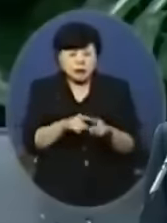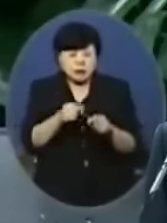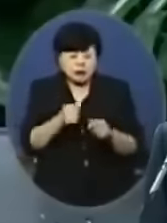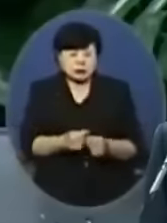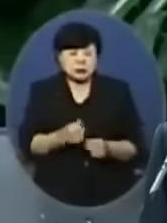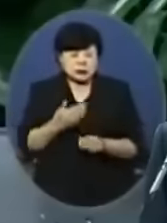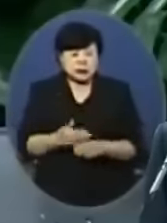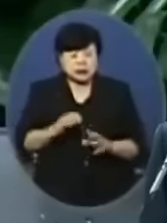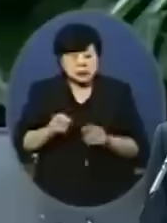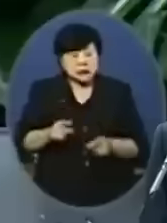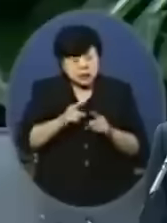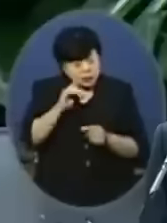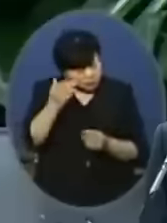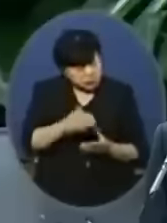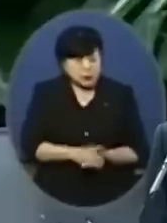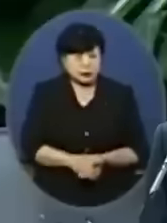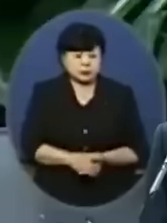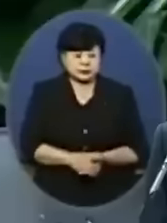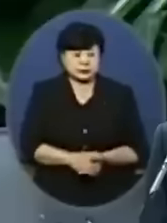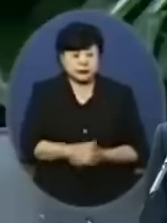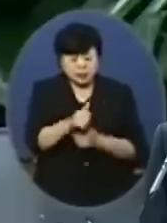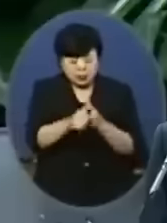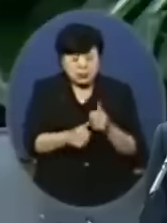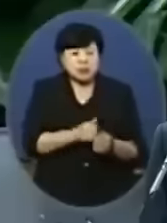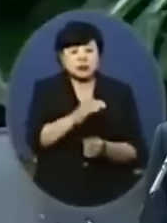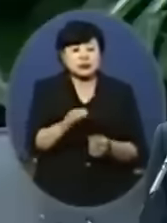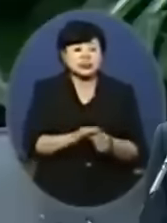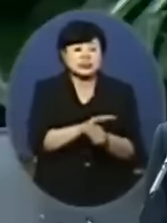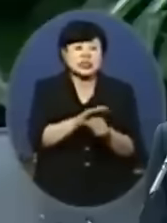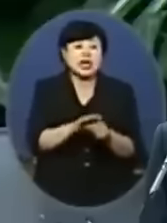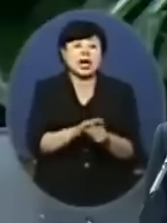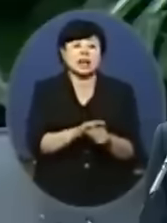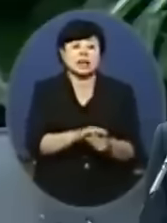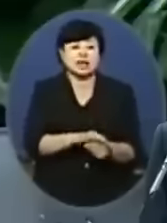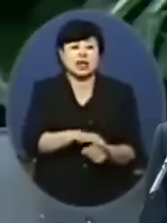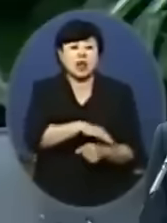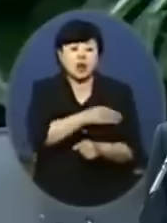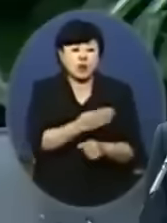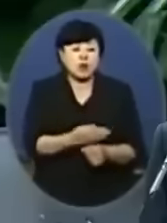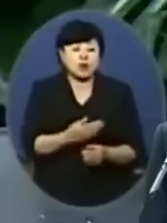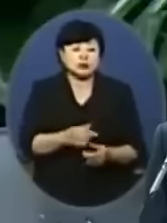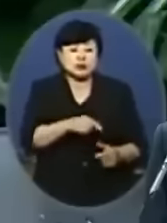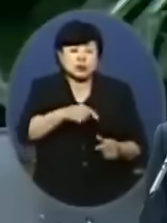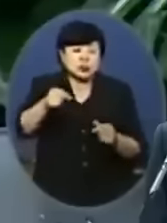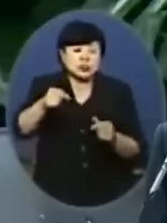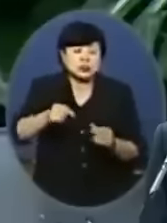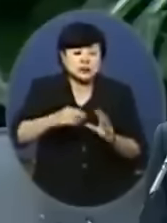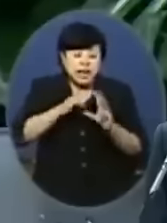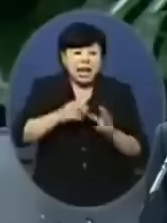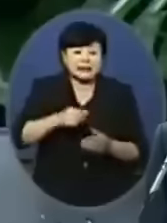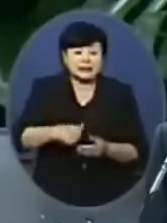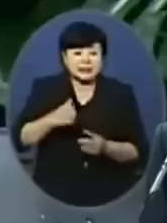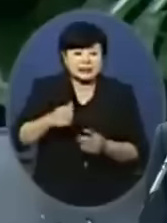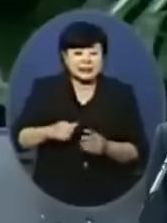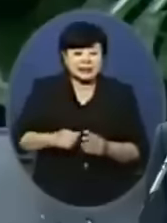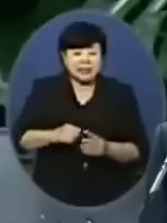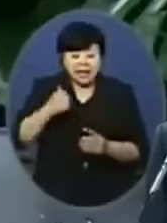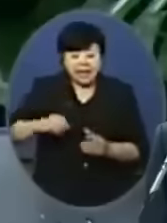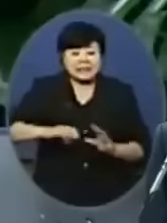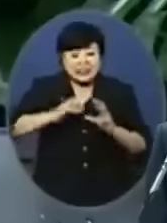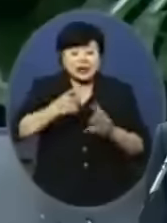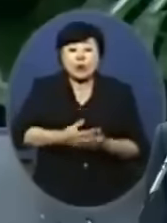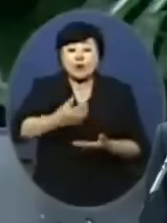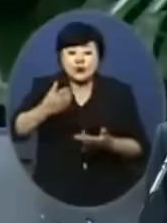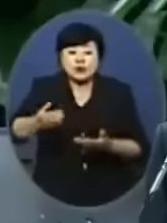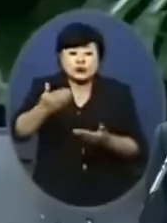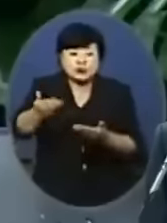우리는 다른 세상에 살게 되는 것입니다. 하나님이 우리를 사망의 권세에서 건져내서 그 사랑의 아들 나라로 옮겼었습니다. 여러분과